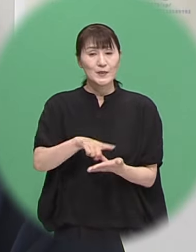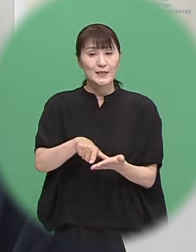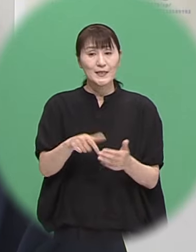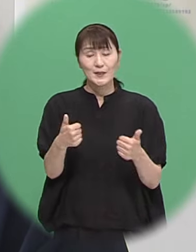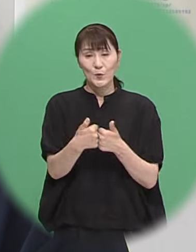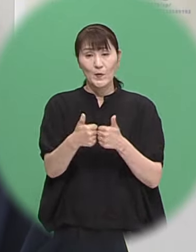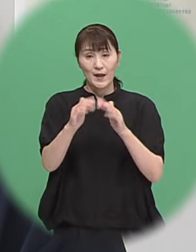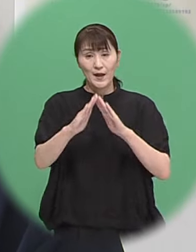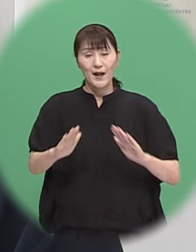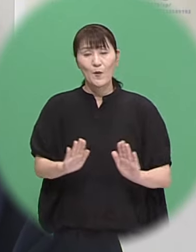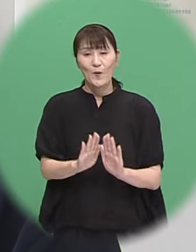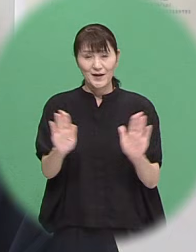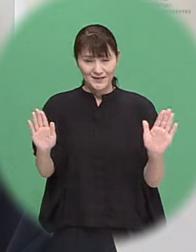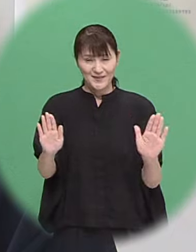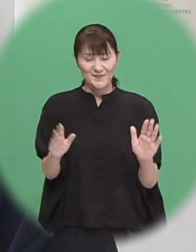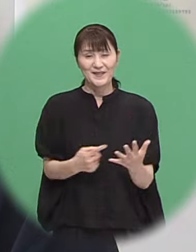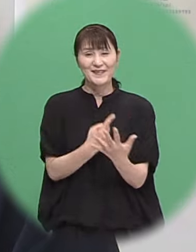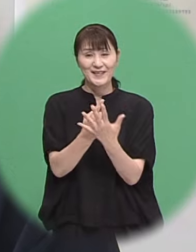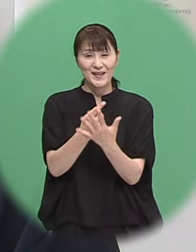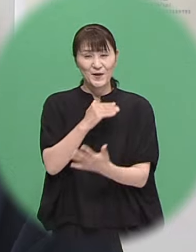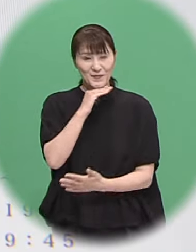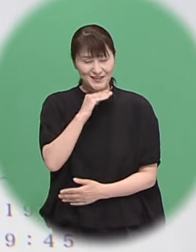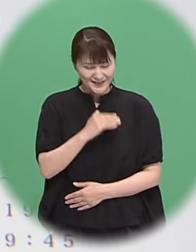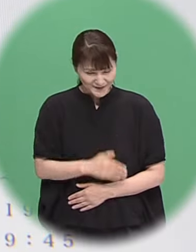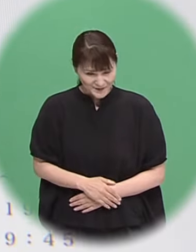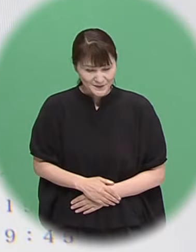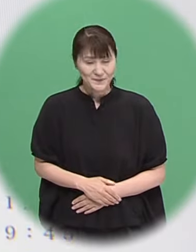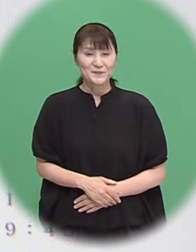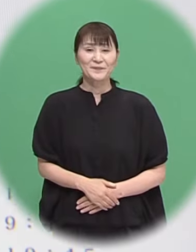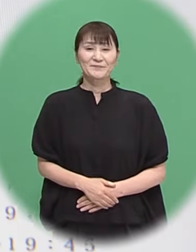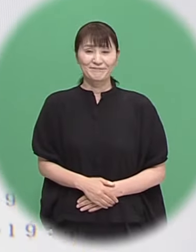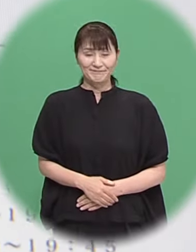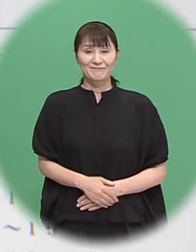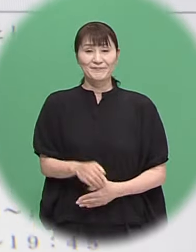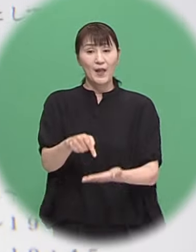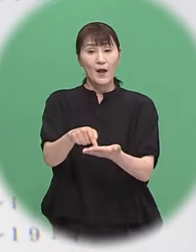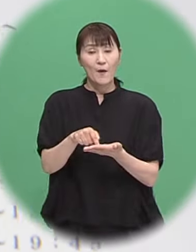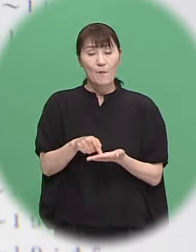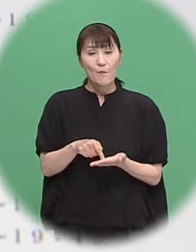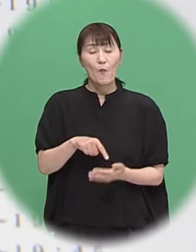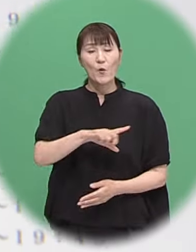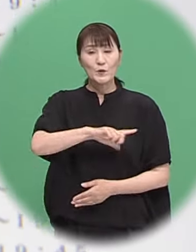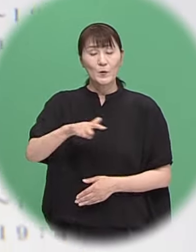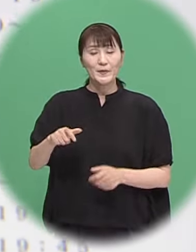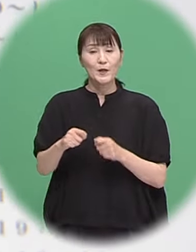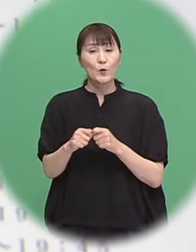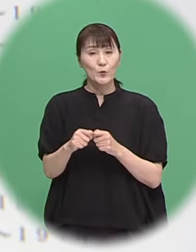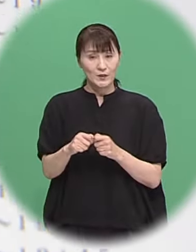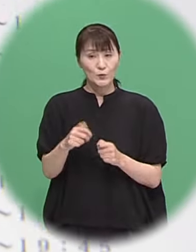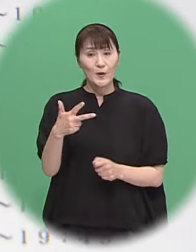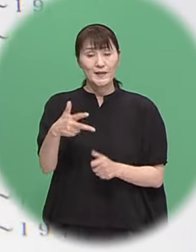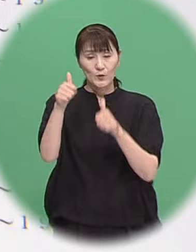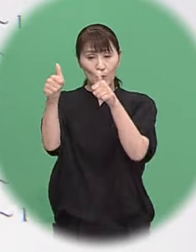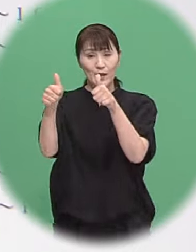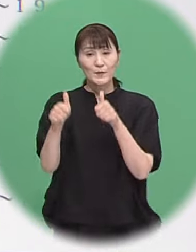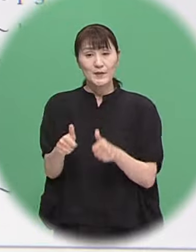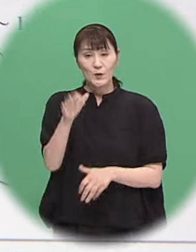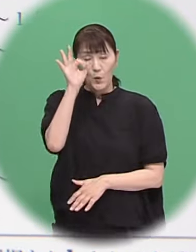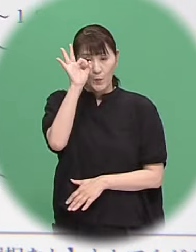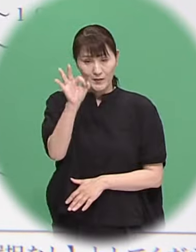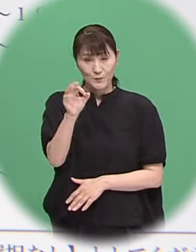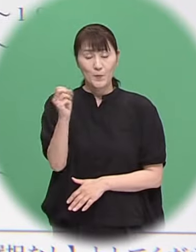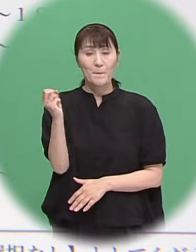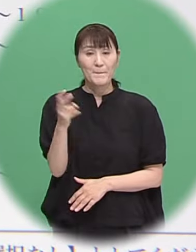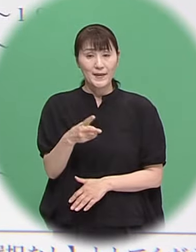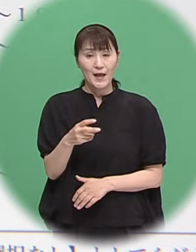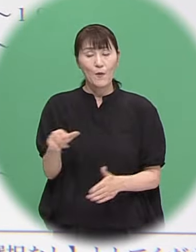ます皆さんのご参加をお待ちしております参加申し込みなど詳しくは市のウェブサイトまた